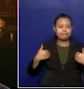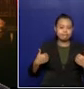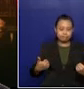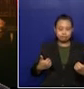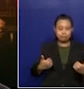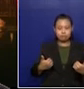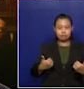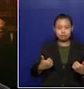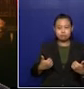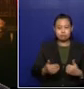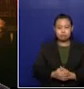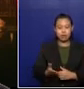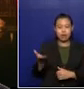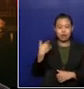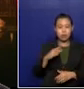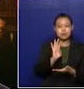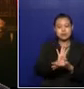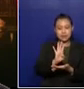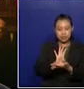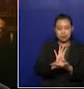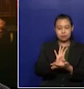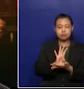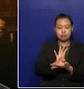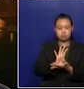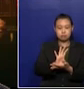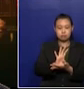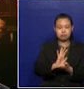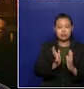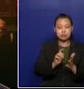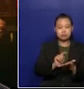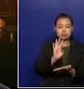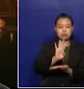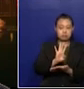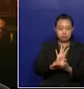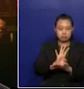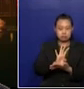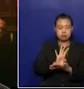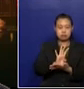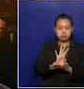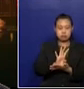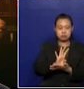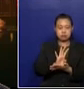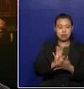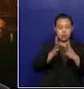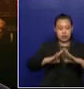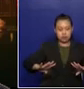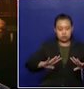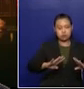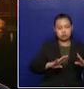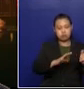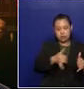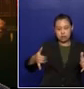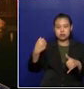ได้ผมทำมืออย่างเงี้ยกลายเป็นมีมโอ้ยออกมาสารพัด10ประเทศอาเซียนท่านว่าตรงนี้คืออะไรในเชิ